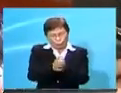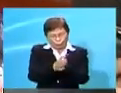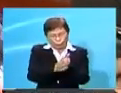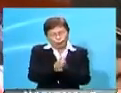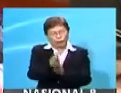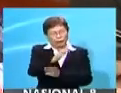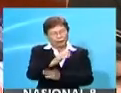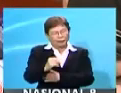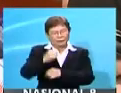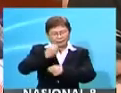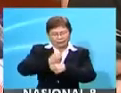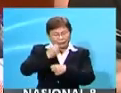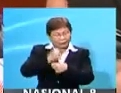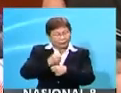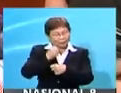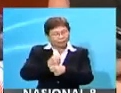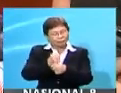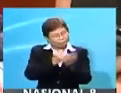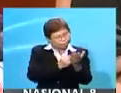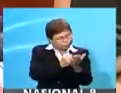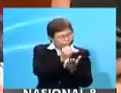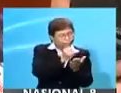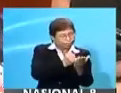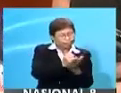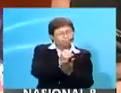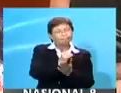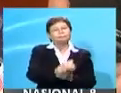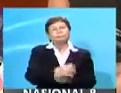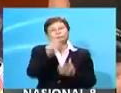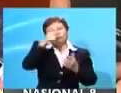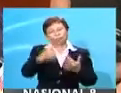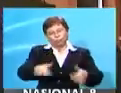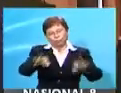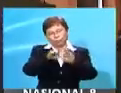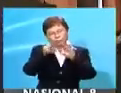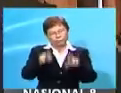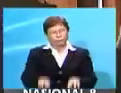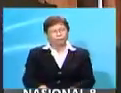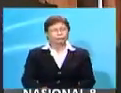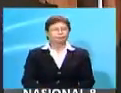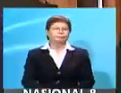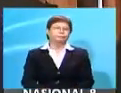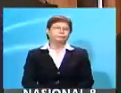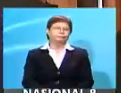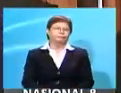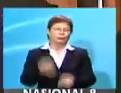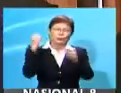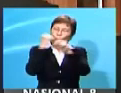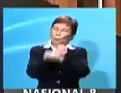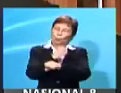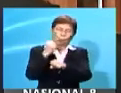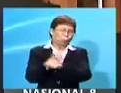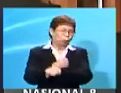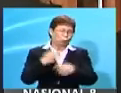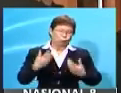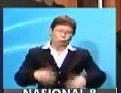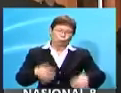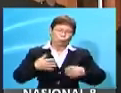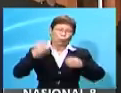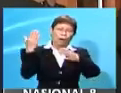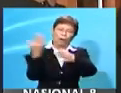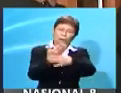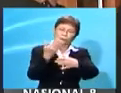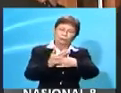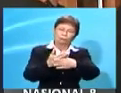dan kerja dengan ikhlas dan demi kepentingan rakyat cabaran makin hebatlah ancaman terutama